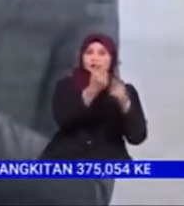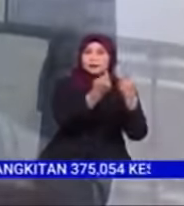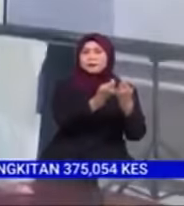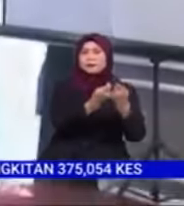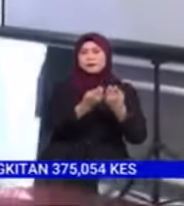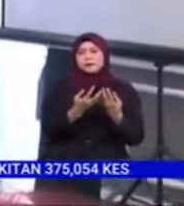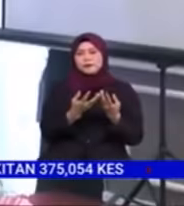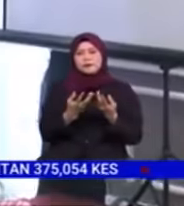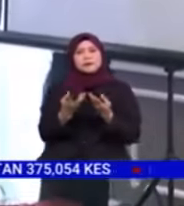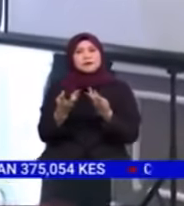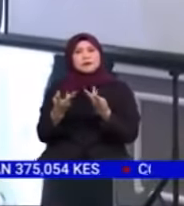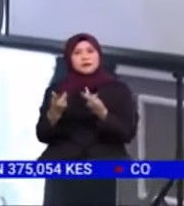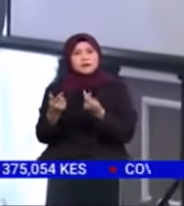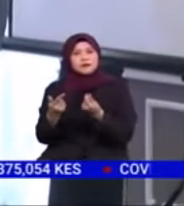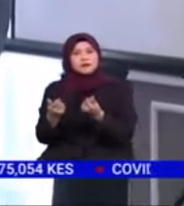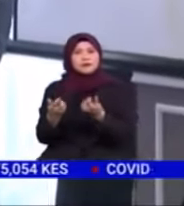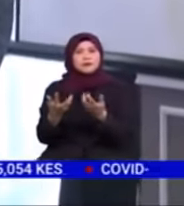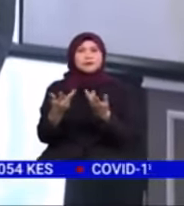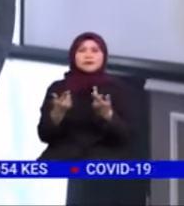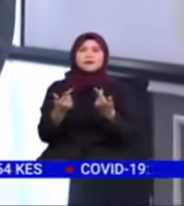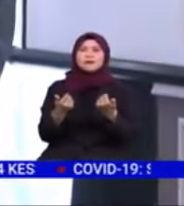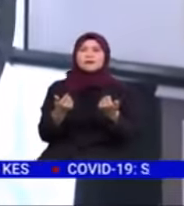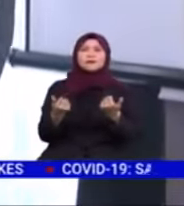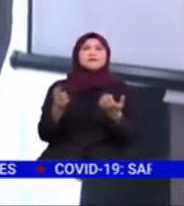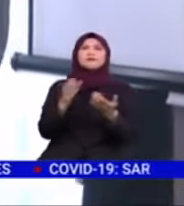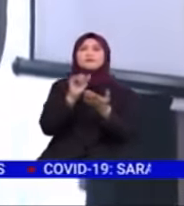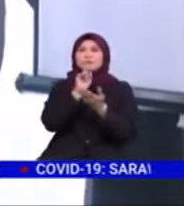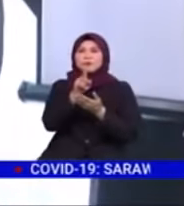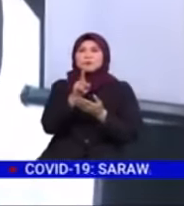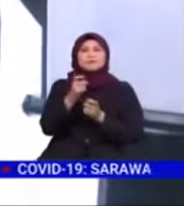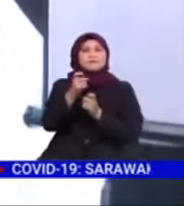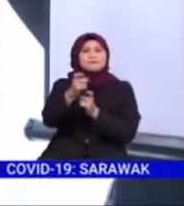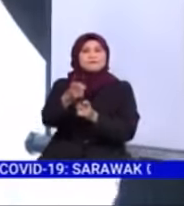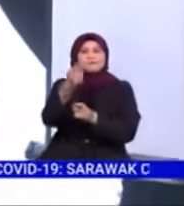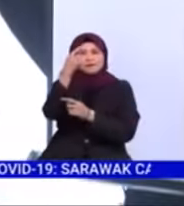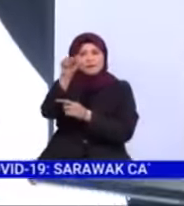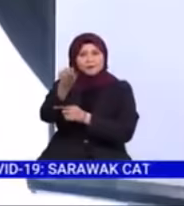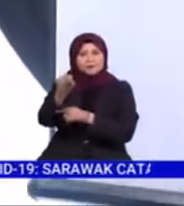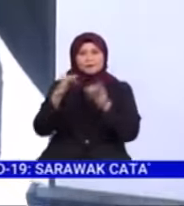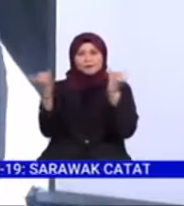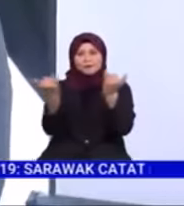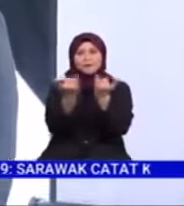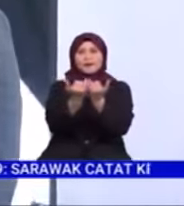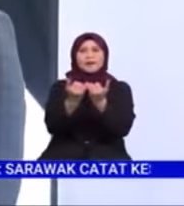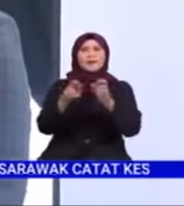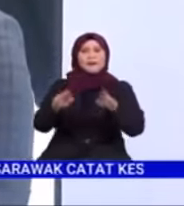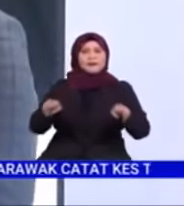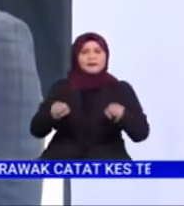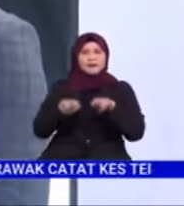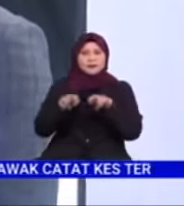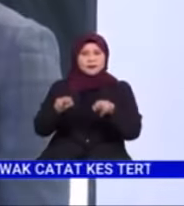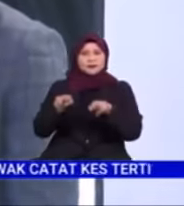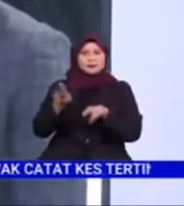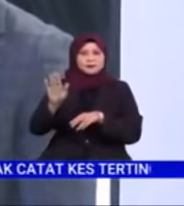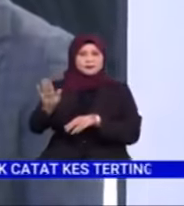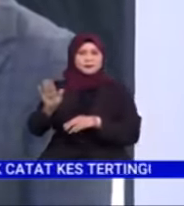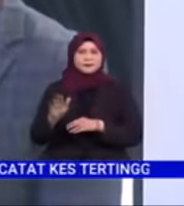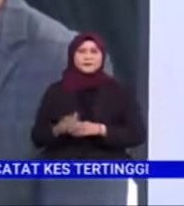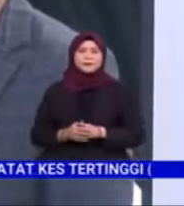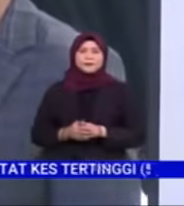zikir dampak keterangan itu diibaratkan sebagai hadiah untuknya dan Syariah rekamannya hai